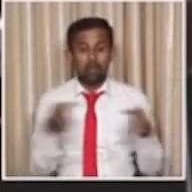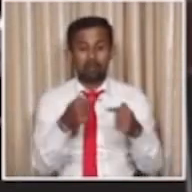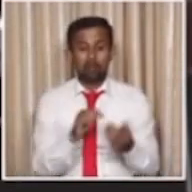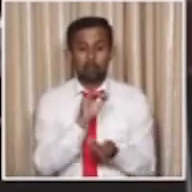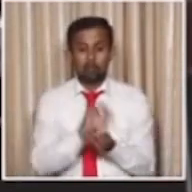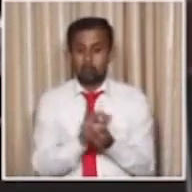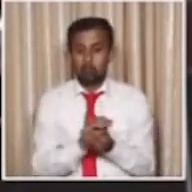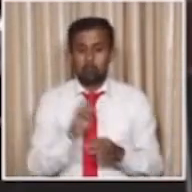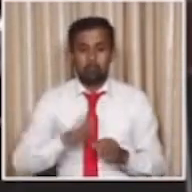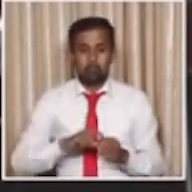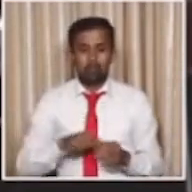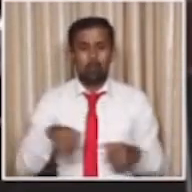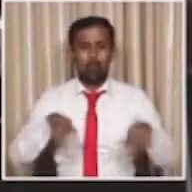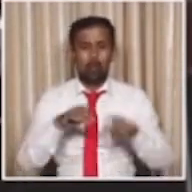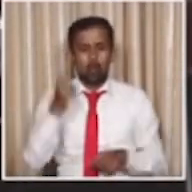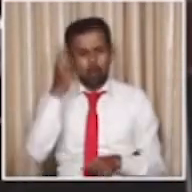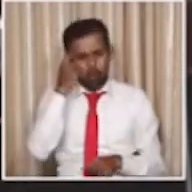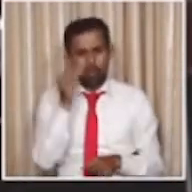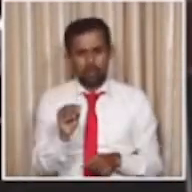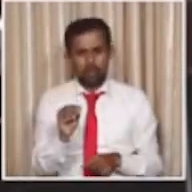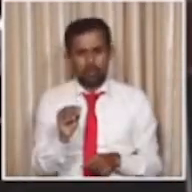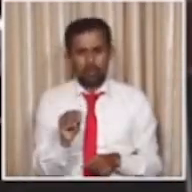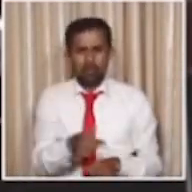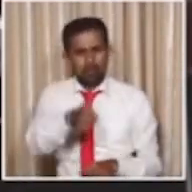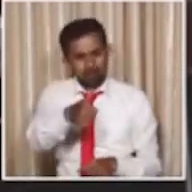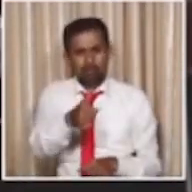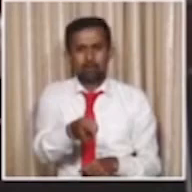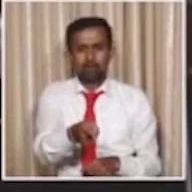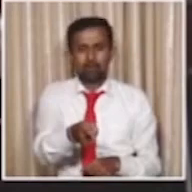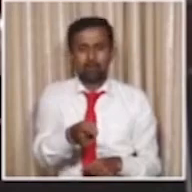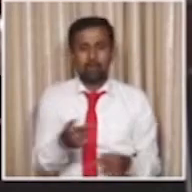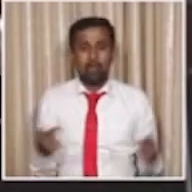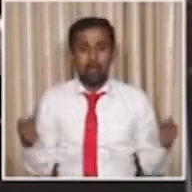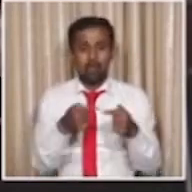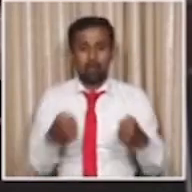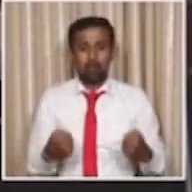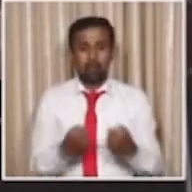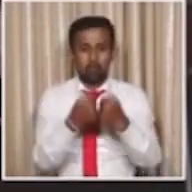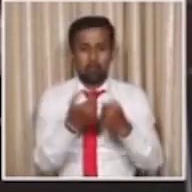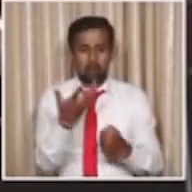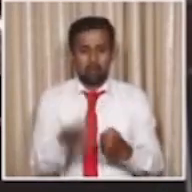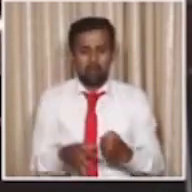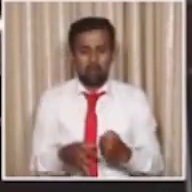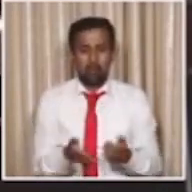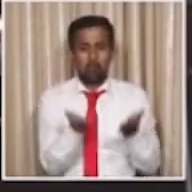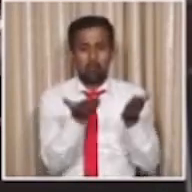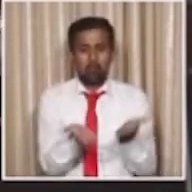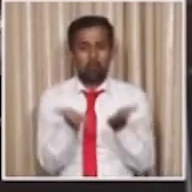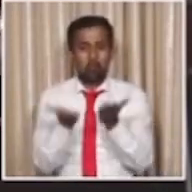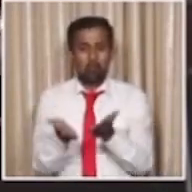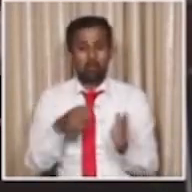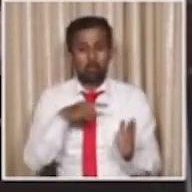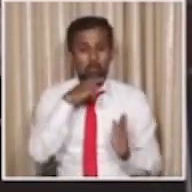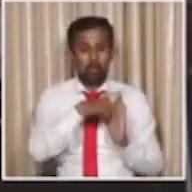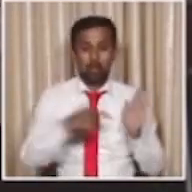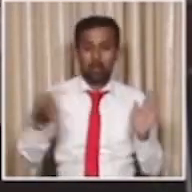කියලා. ඕනේ මොලයක් තියෙන මිනිකට තේරුණාද මේකෙන් තමයි හරිද කියලා වෙලාවේ. මේ නැව අනතුරකට ලක් වෙලා තියෙනවා, මේක පාවෙල ලංකාවේ වෙරළට එන්නිට